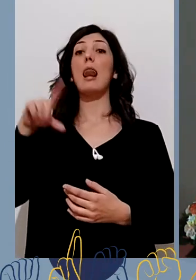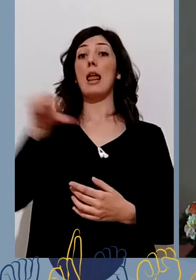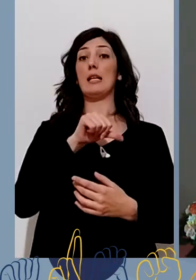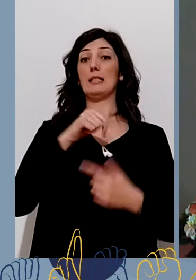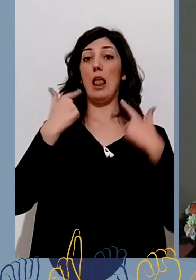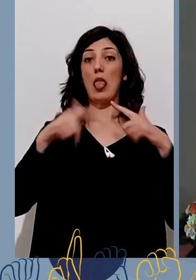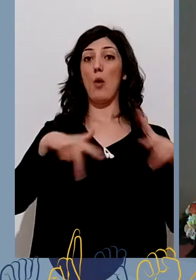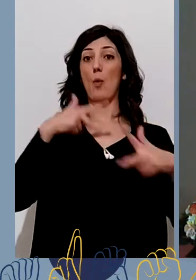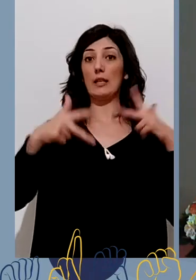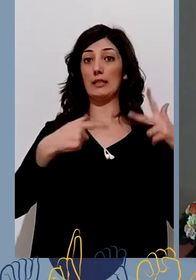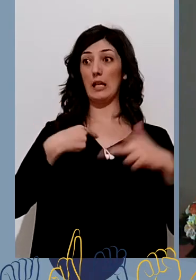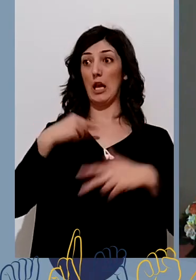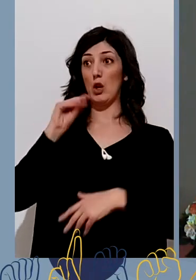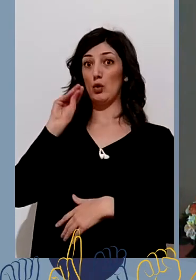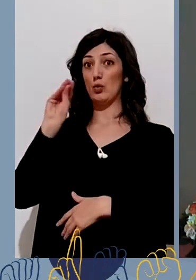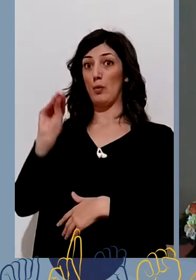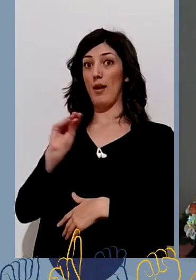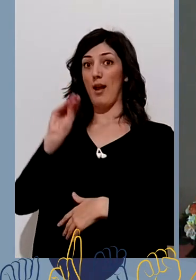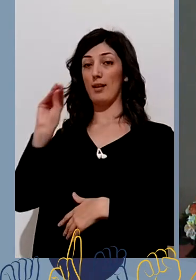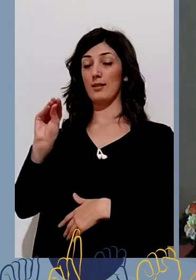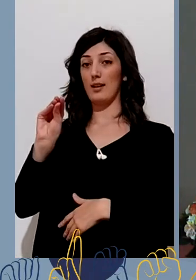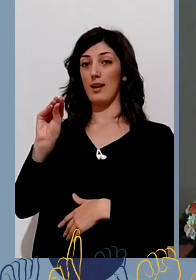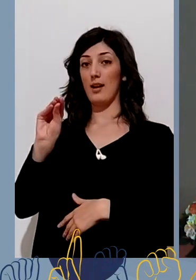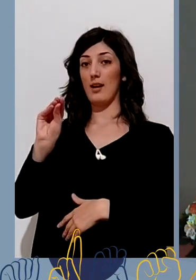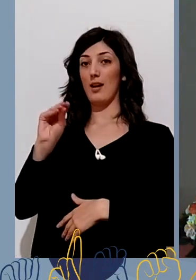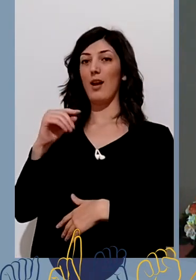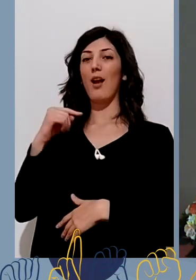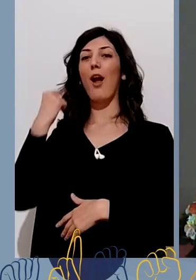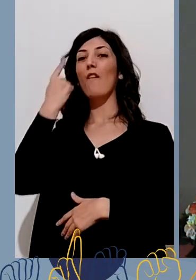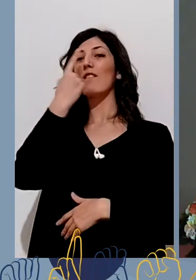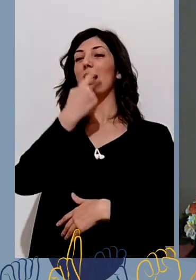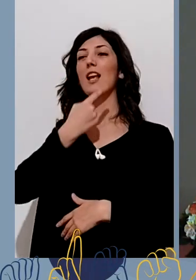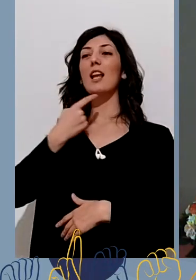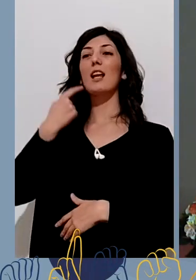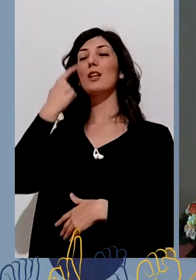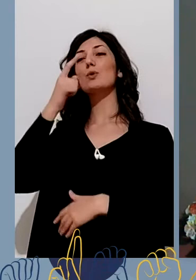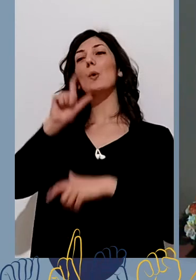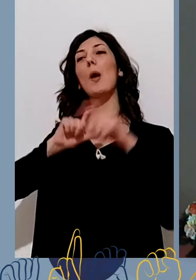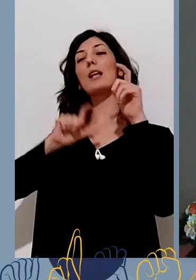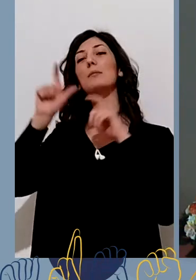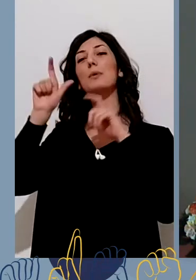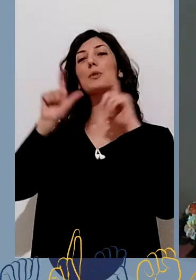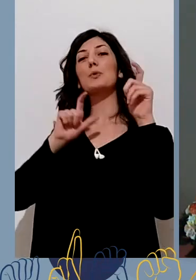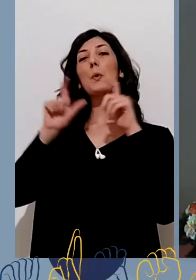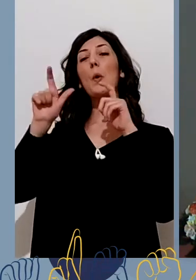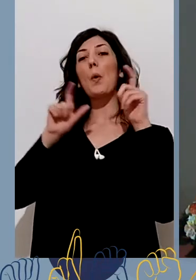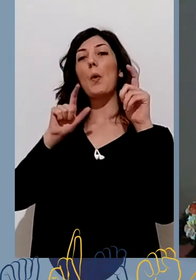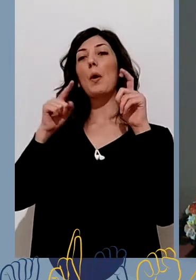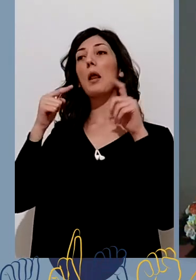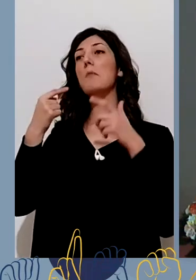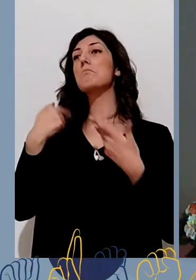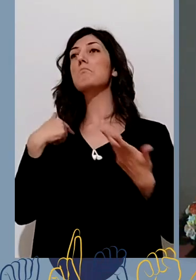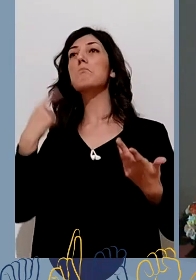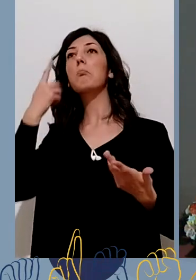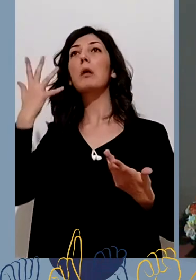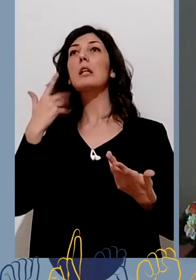domanda, con il mio viso, con l'espressione del mio viso, io non ho bisogno di mettere il segno,